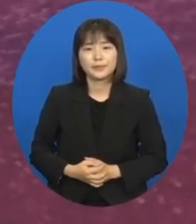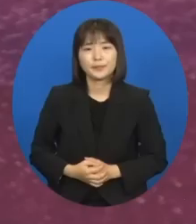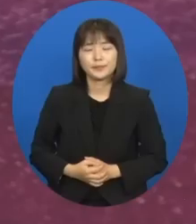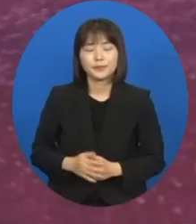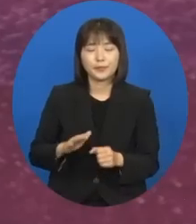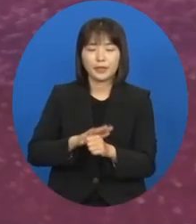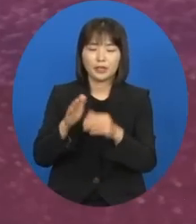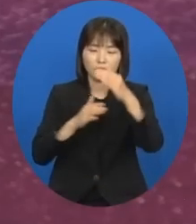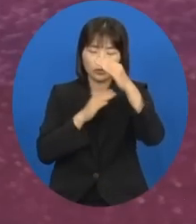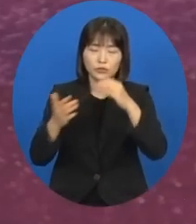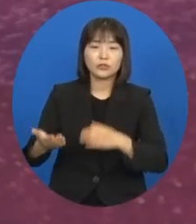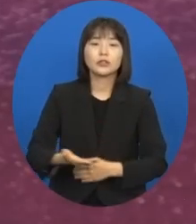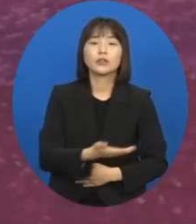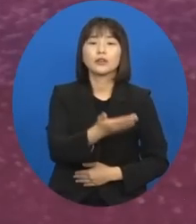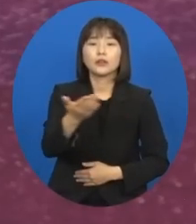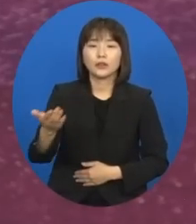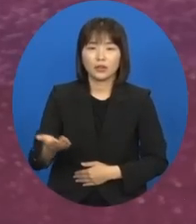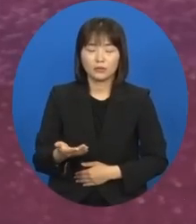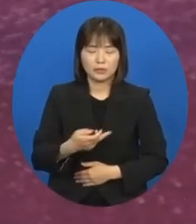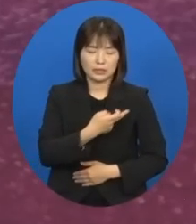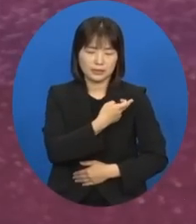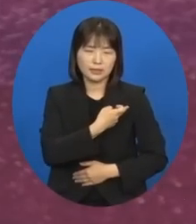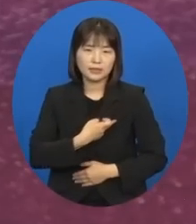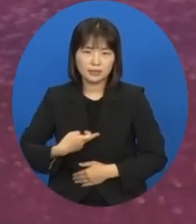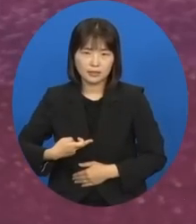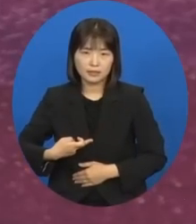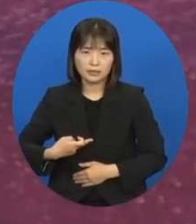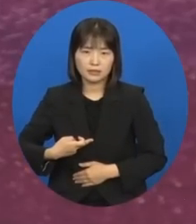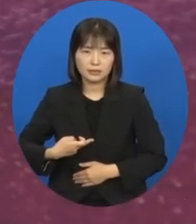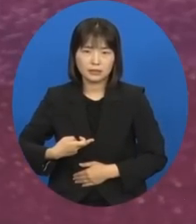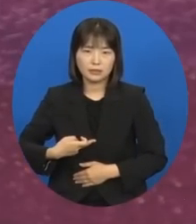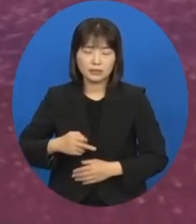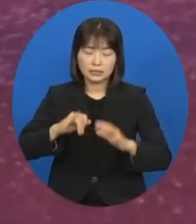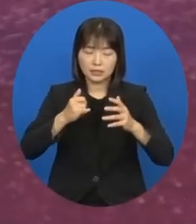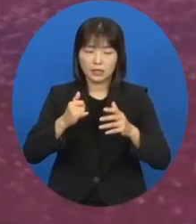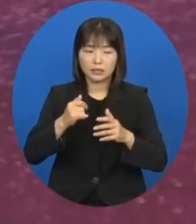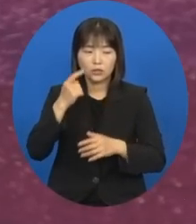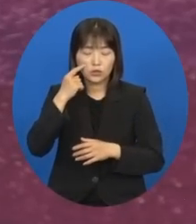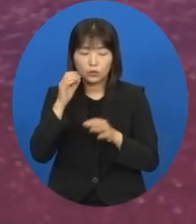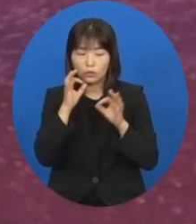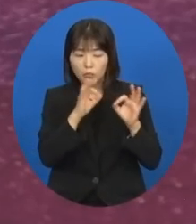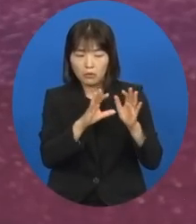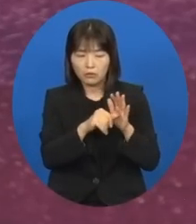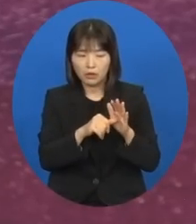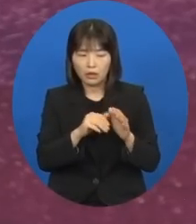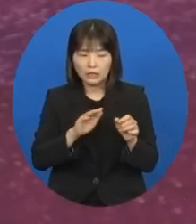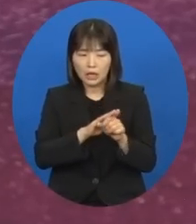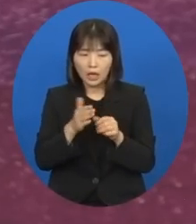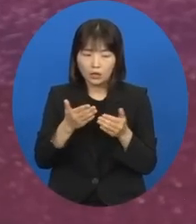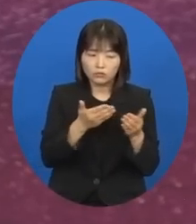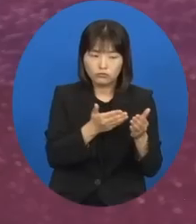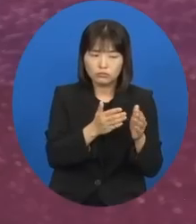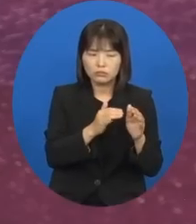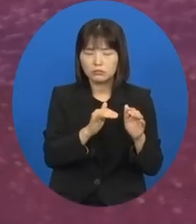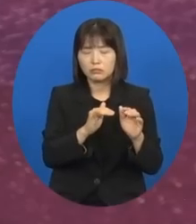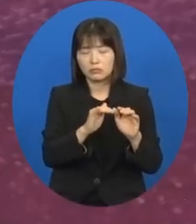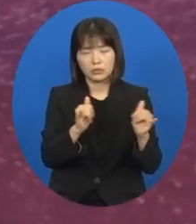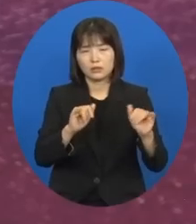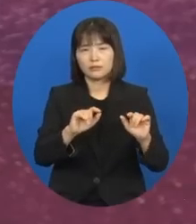사랑하는 성도 여러분 제자들 세상의 눈으로 볼 때 결코 사랑받을 만한 사람 아니었지요